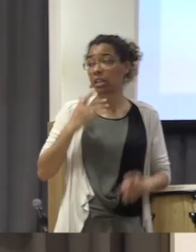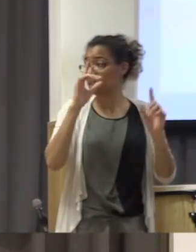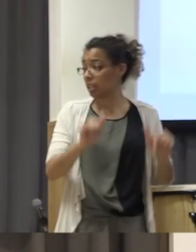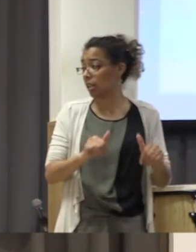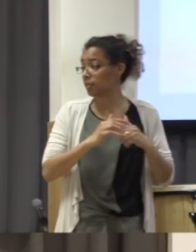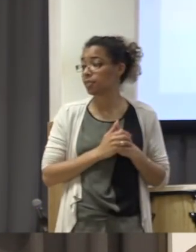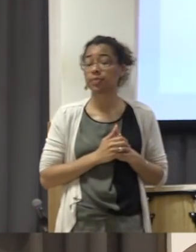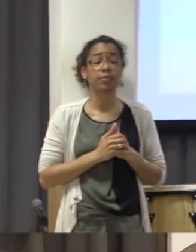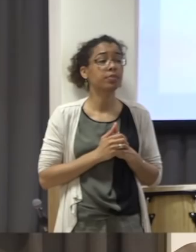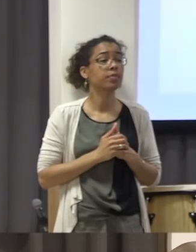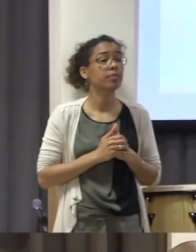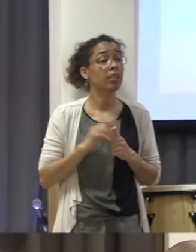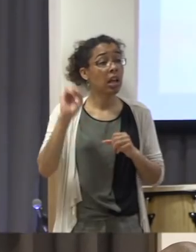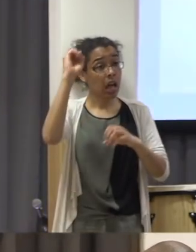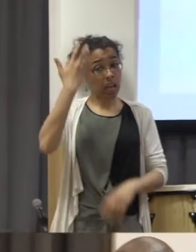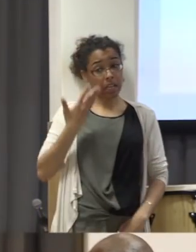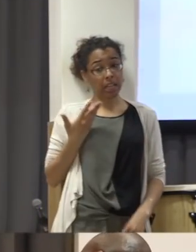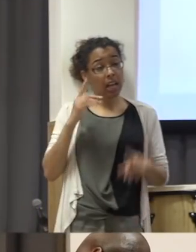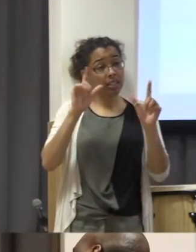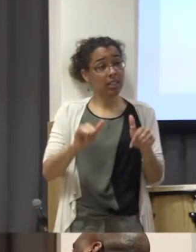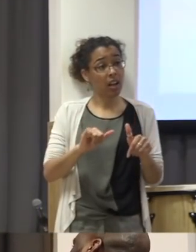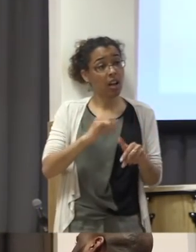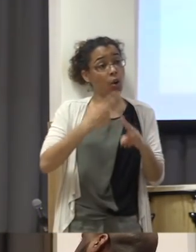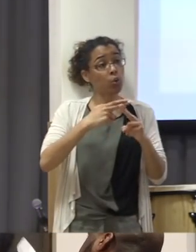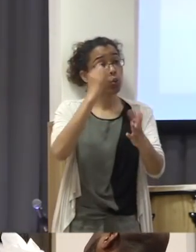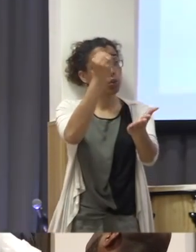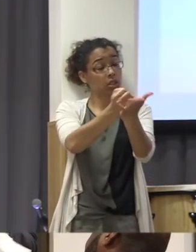Alléluia. Il y a une grâce au nom de Jésus.